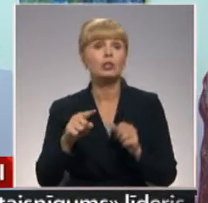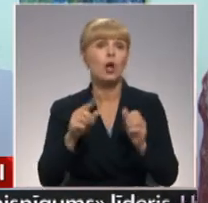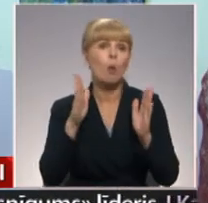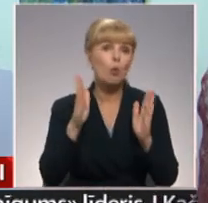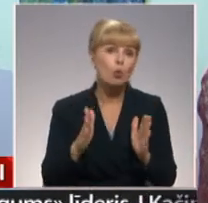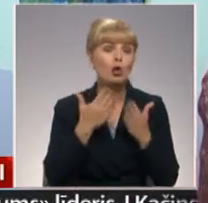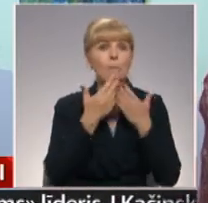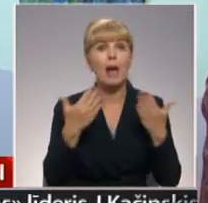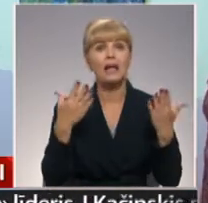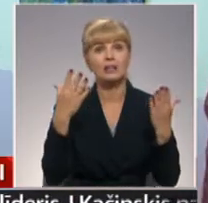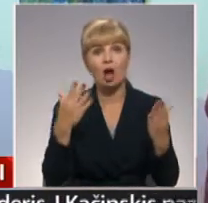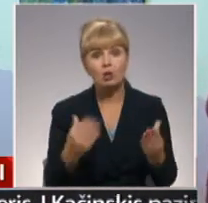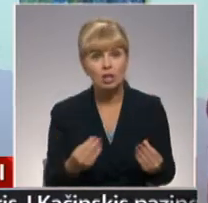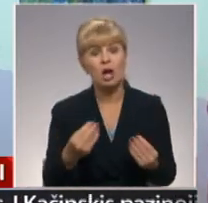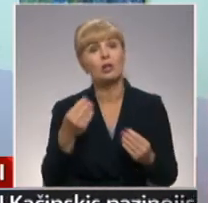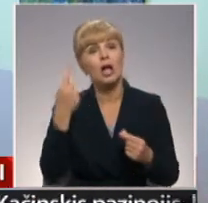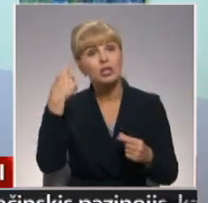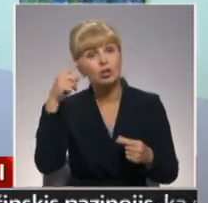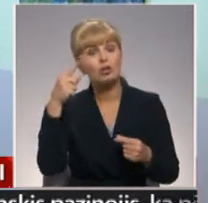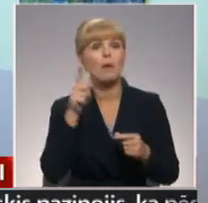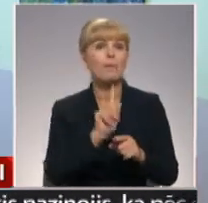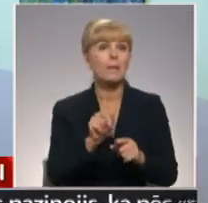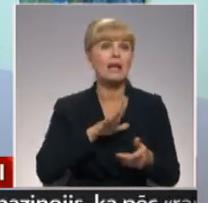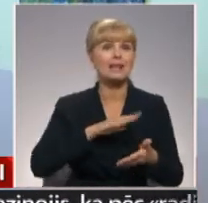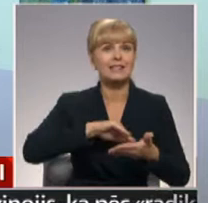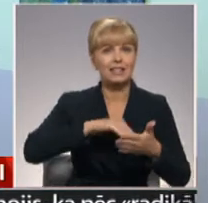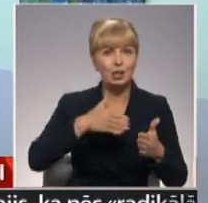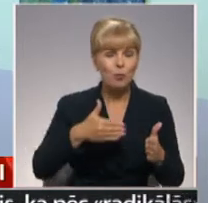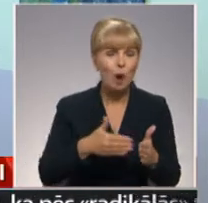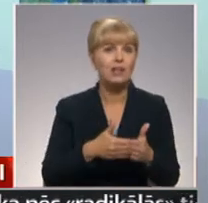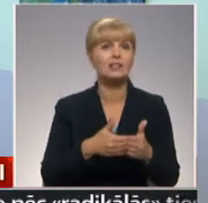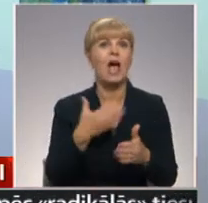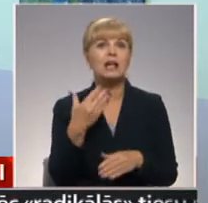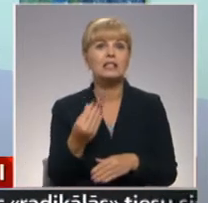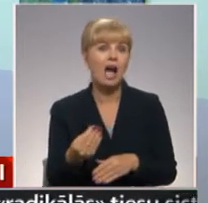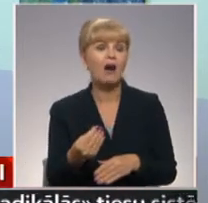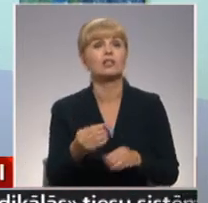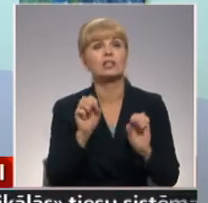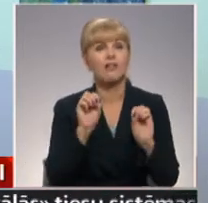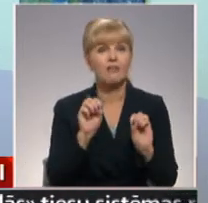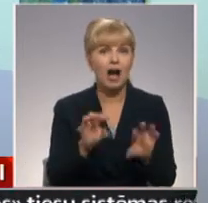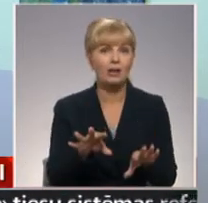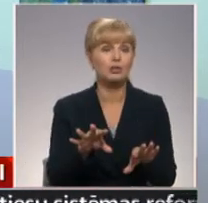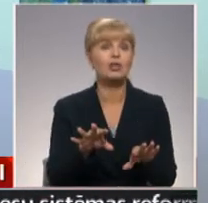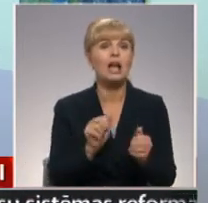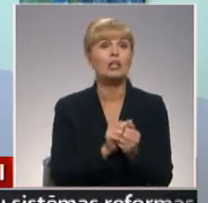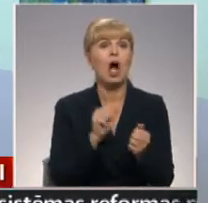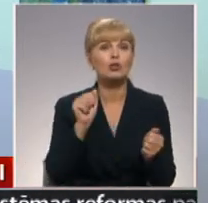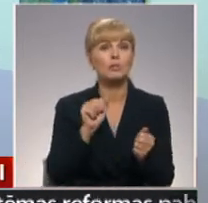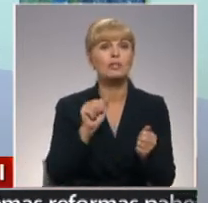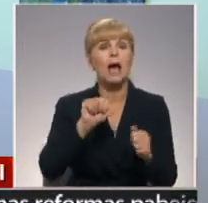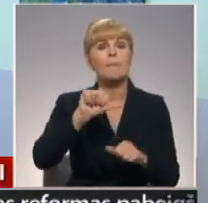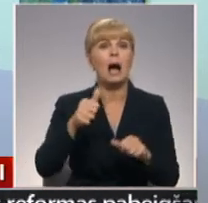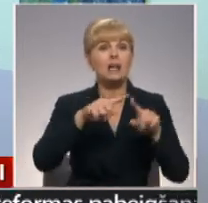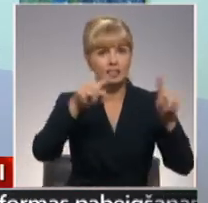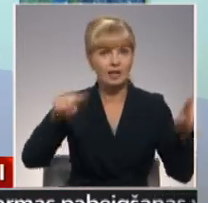dienai, radot nepārtraukt, un ir bijušas situācijas, kad viņš savus pavisam svaigos, vēl nenožūšos mākslas darbus